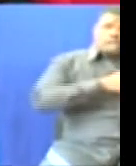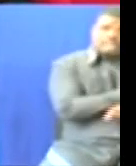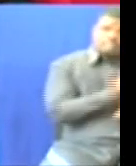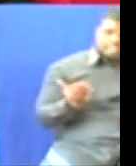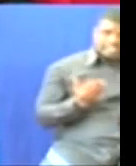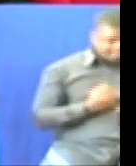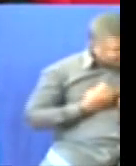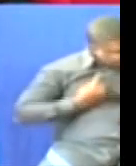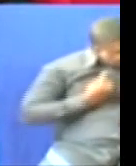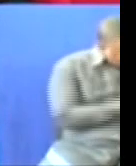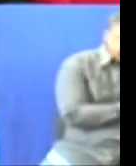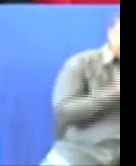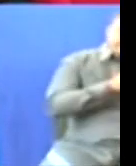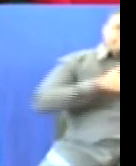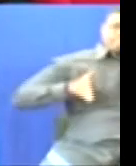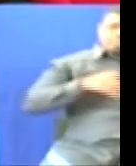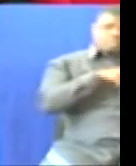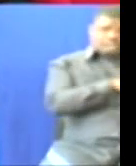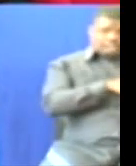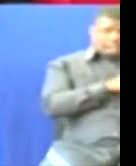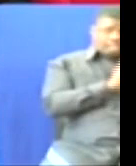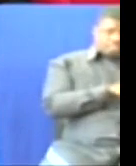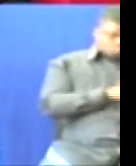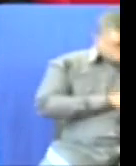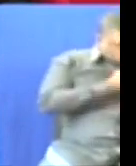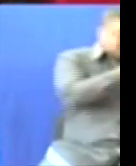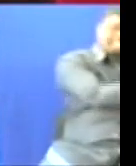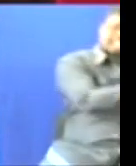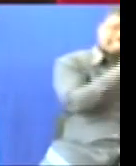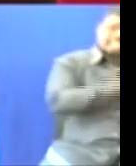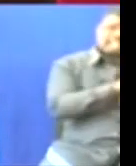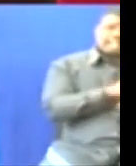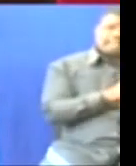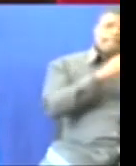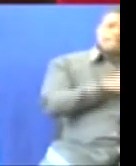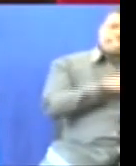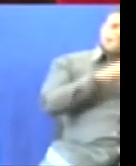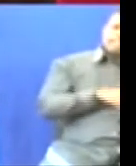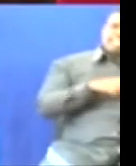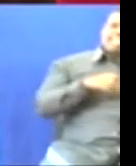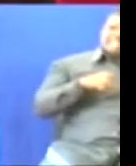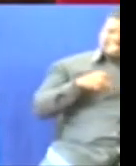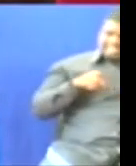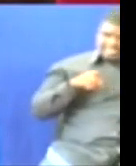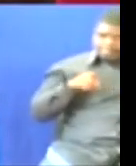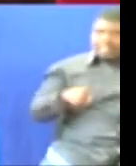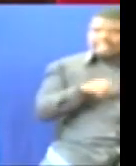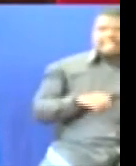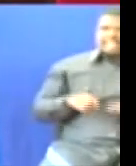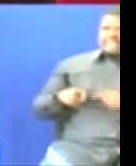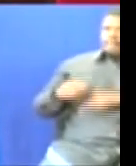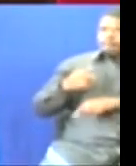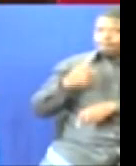tukatumia bado fursa ya PPP, tuwekeze kwenye PPP, public private partnership,